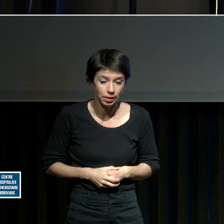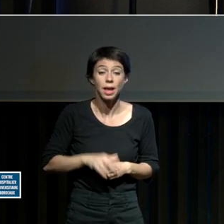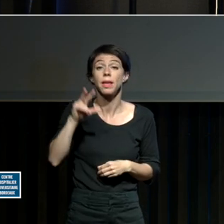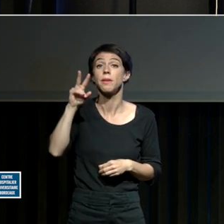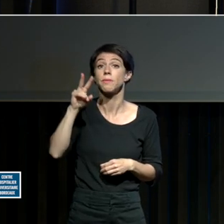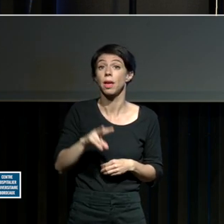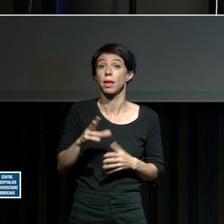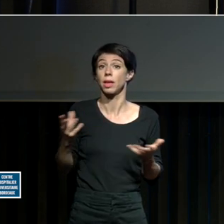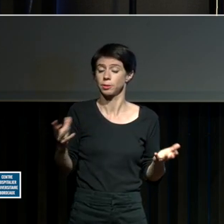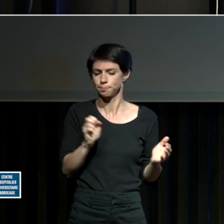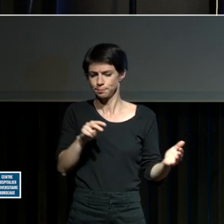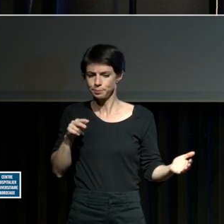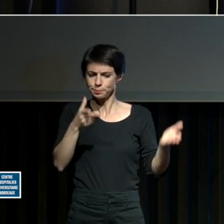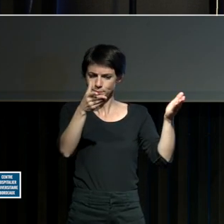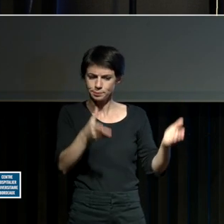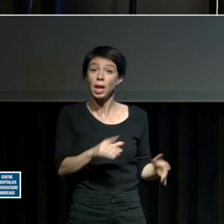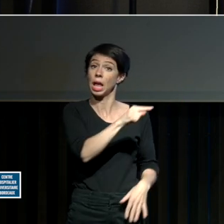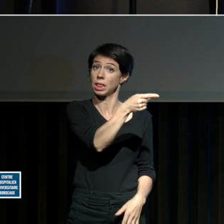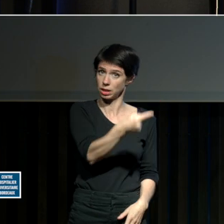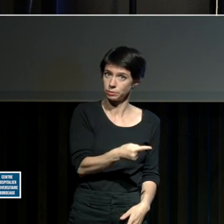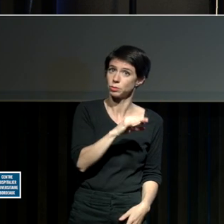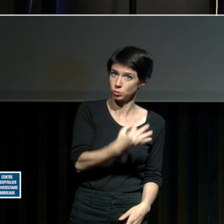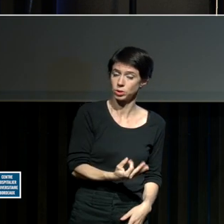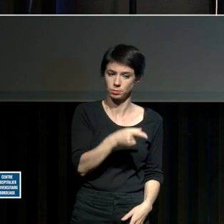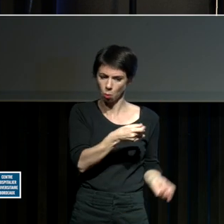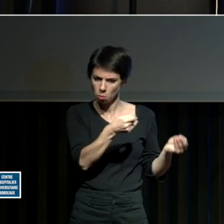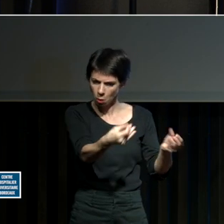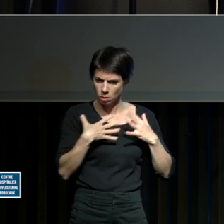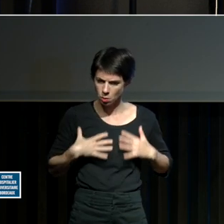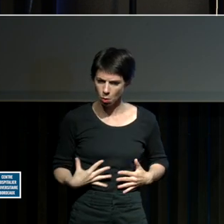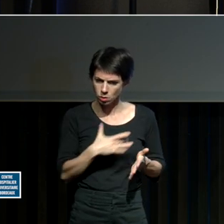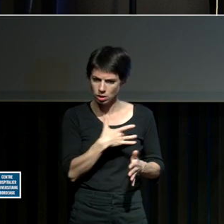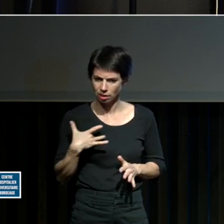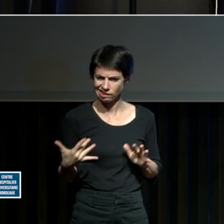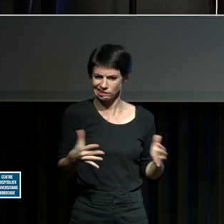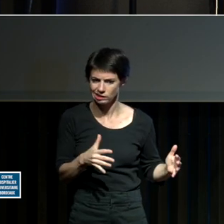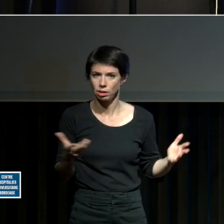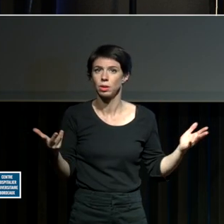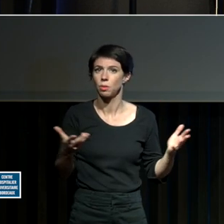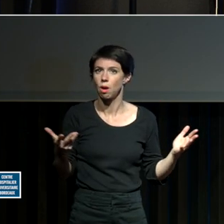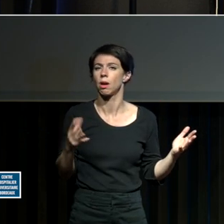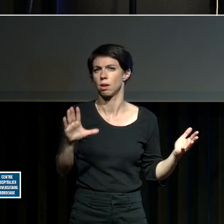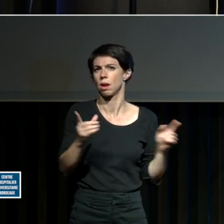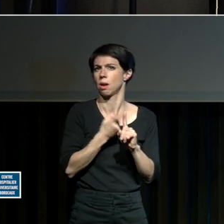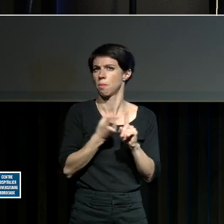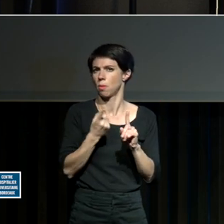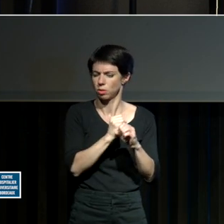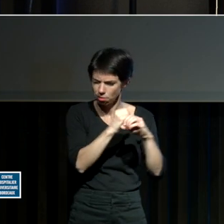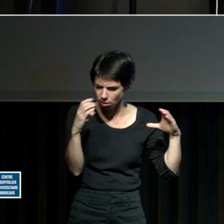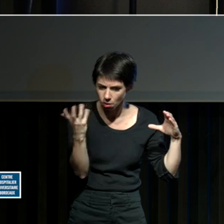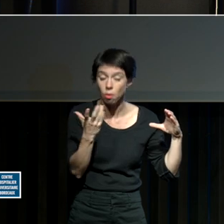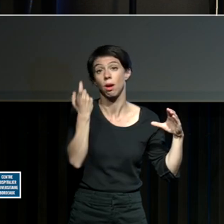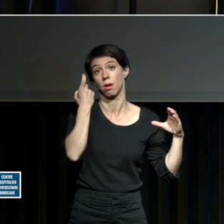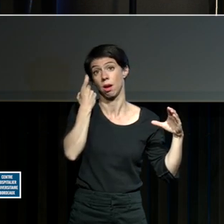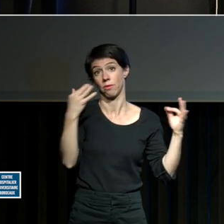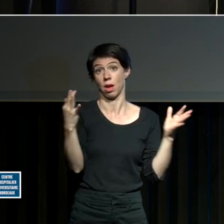effets néfastes sur la santé, il existe une question qui est particulièrement essentielle, c'est la question de l'âge. Et comme on le voit